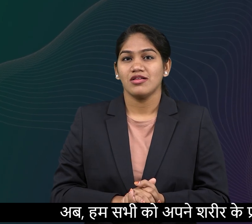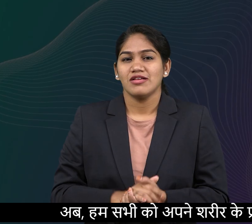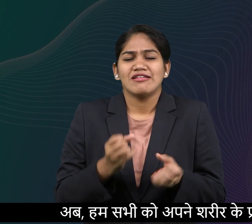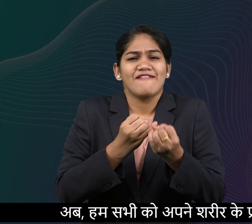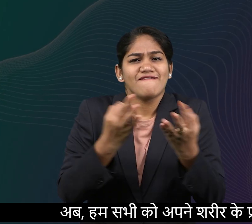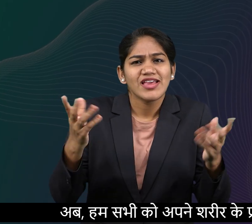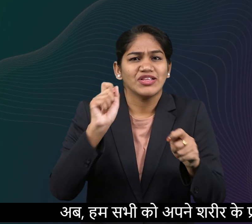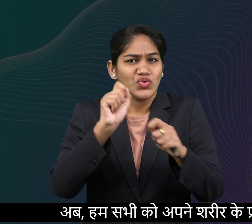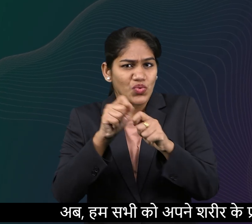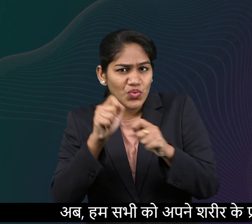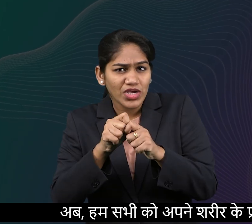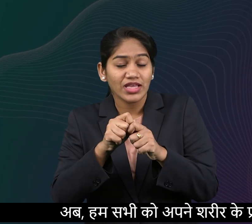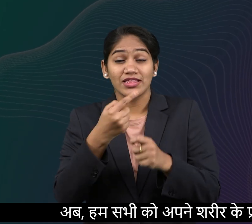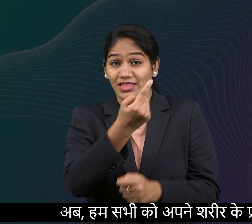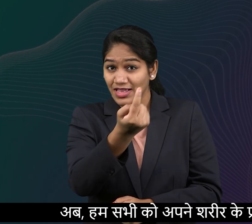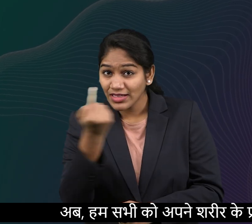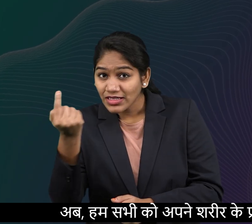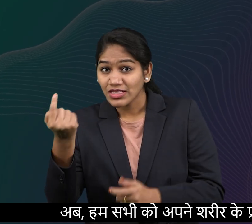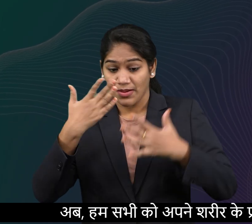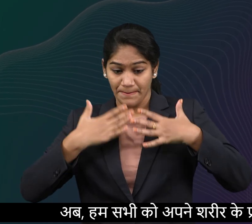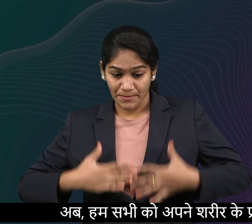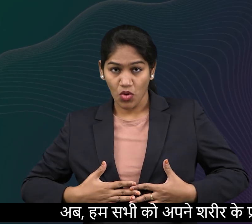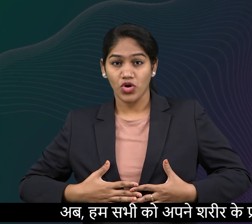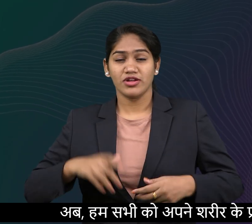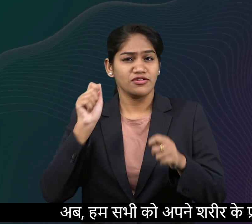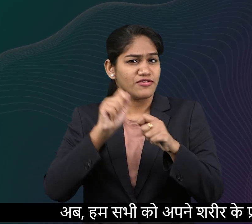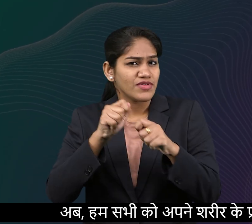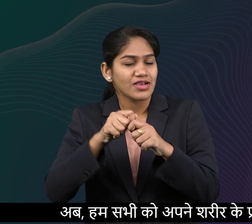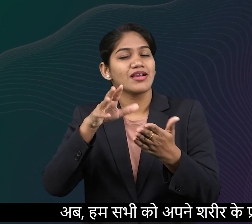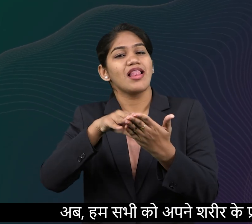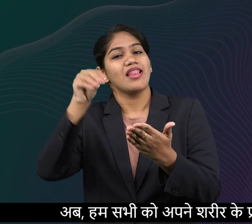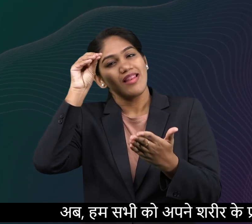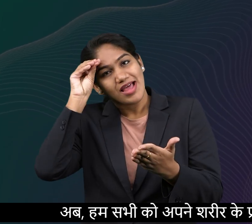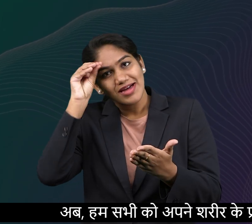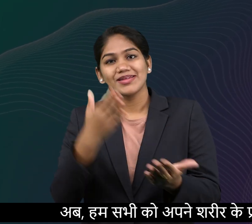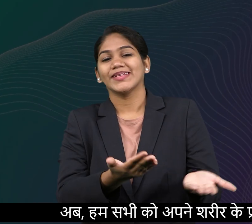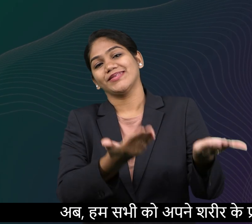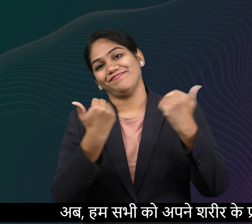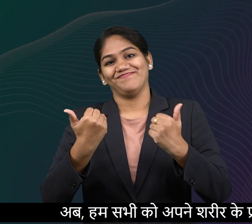चाहिए।